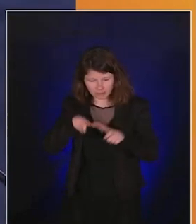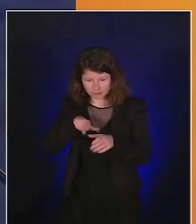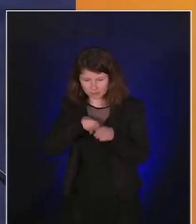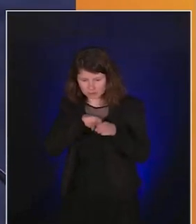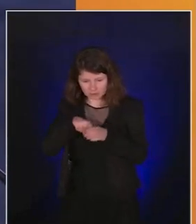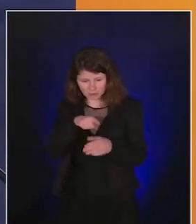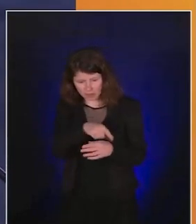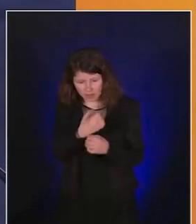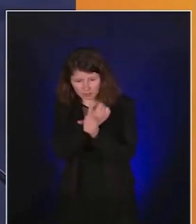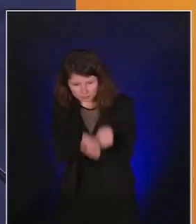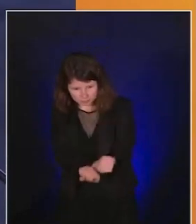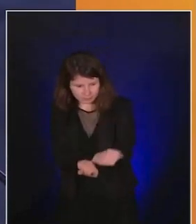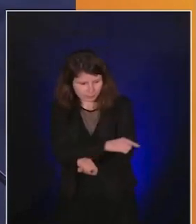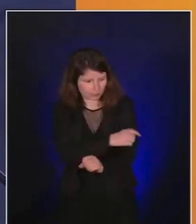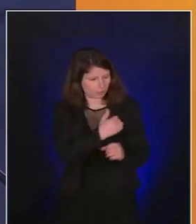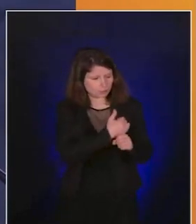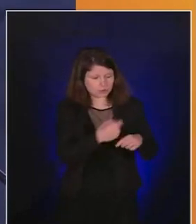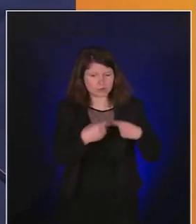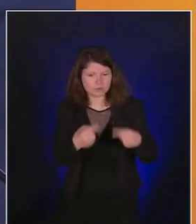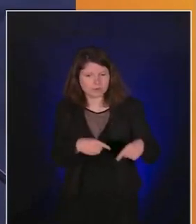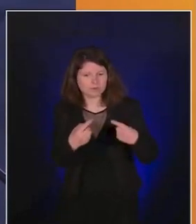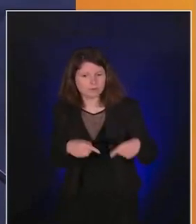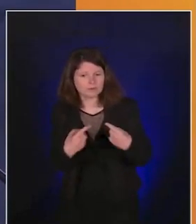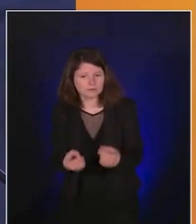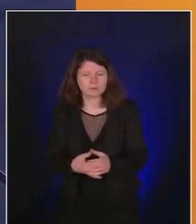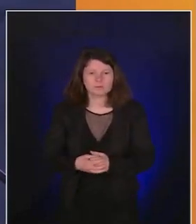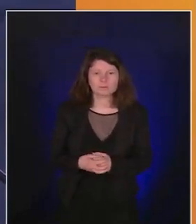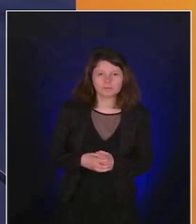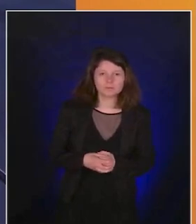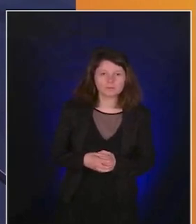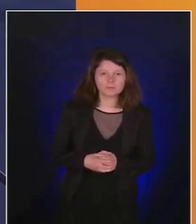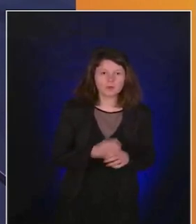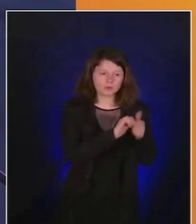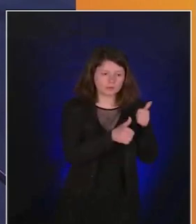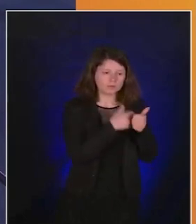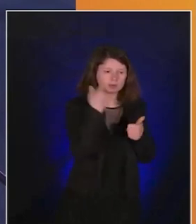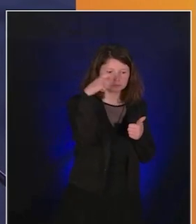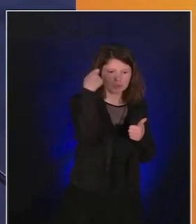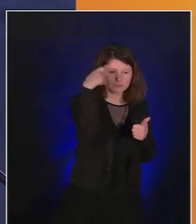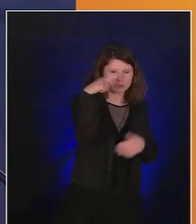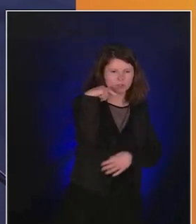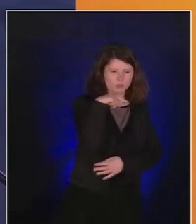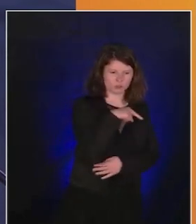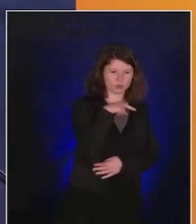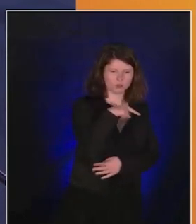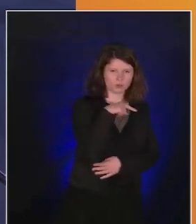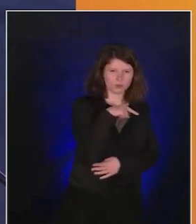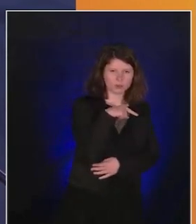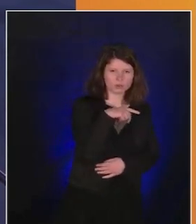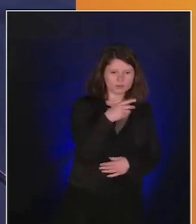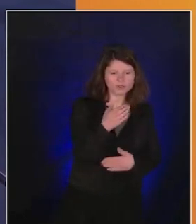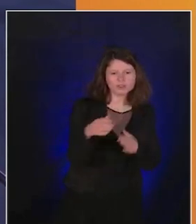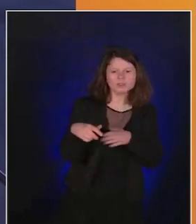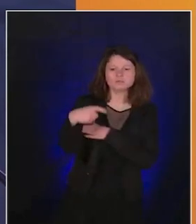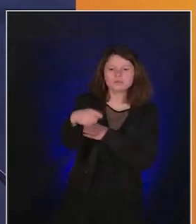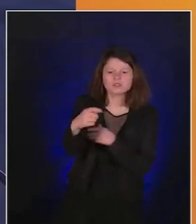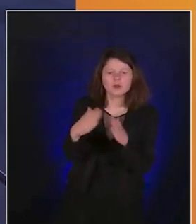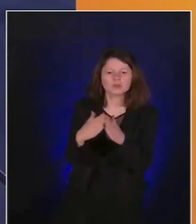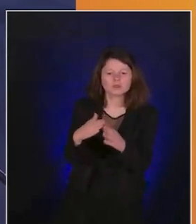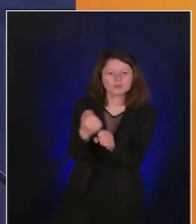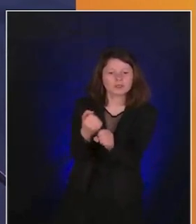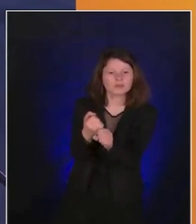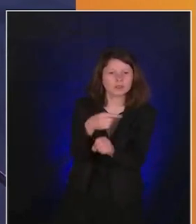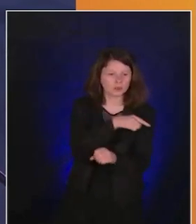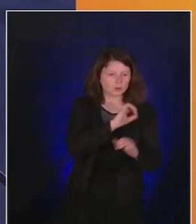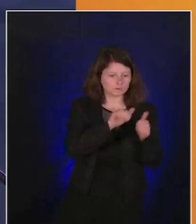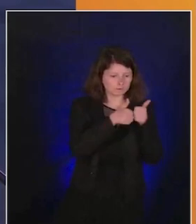Le vice-président iranien de FSM, Ali Reza Mahchoub, président de Maison des travailleurs, est non seulement dirigeant